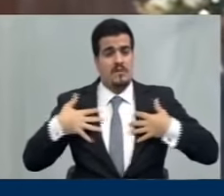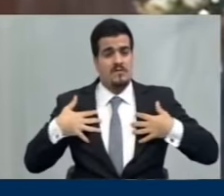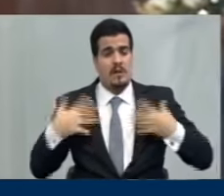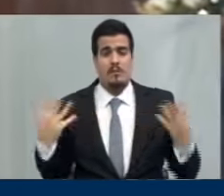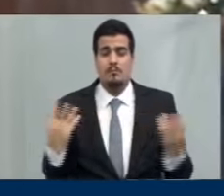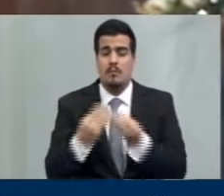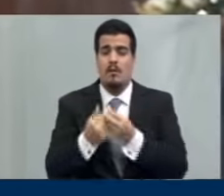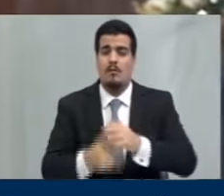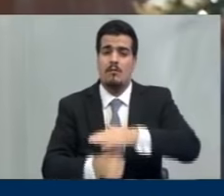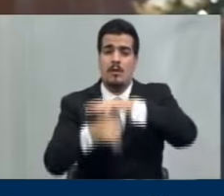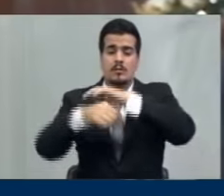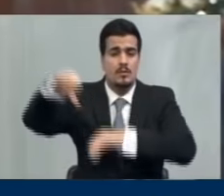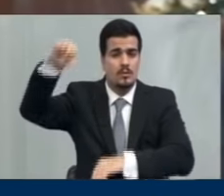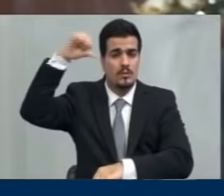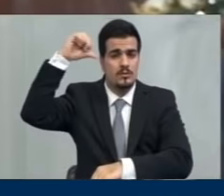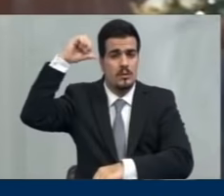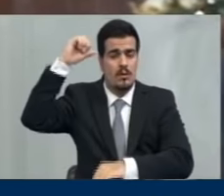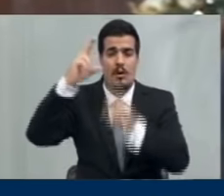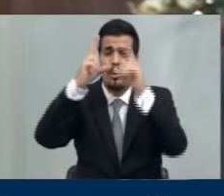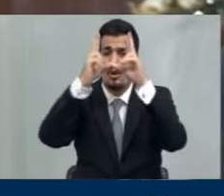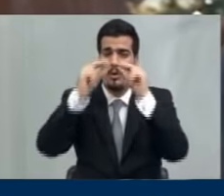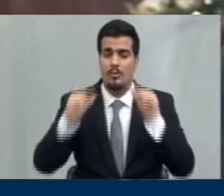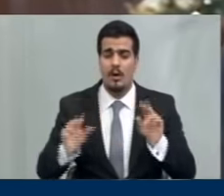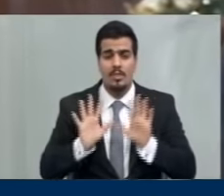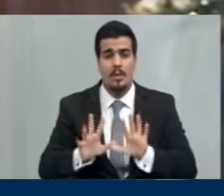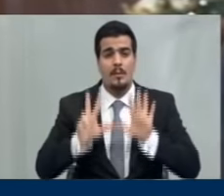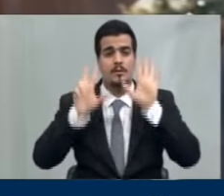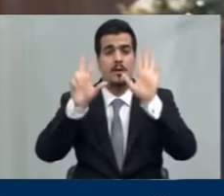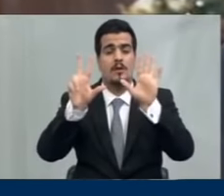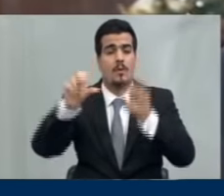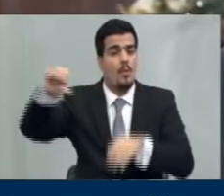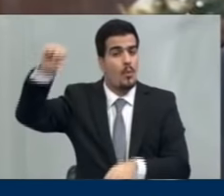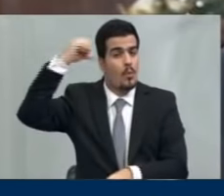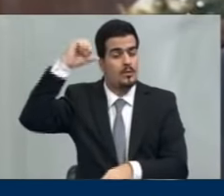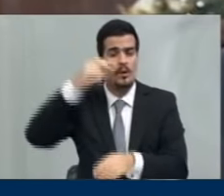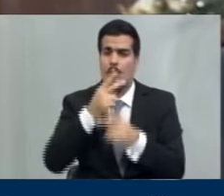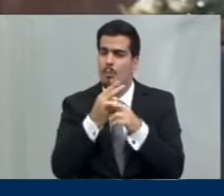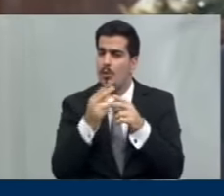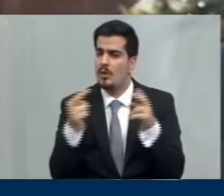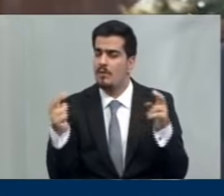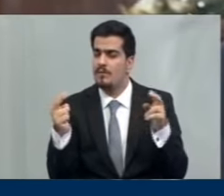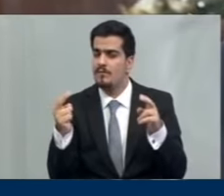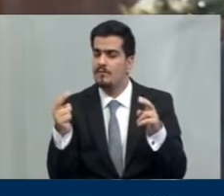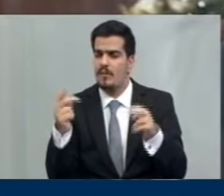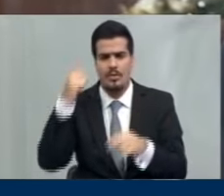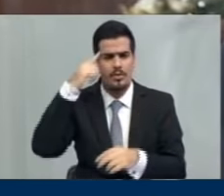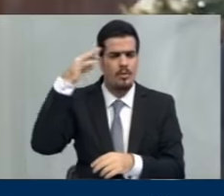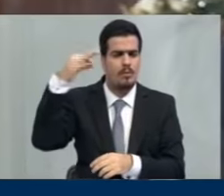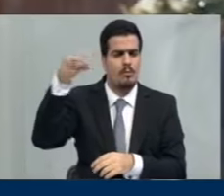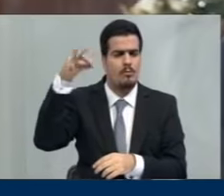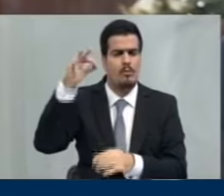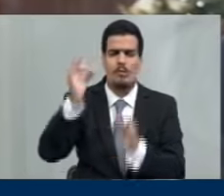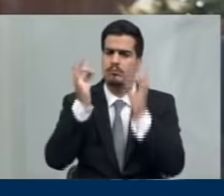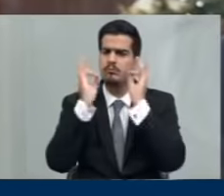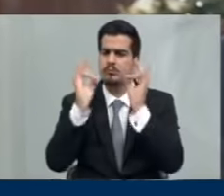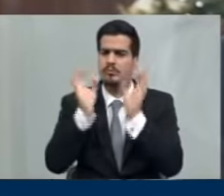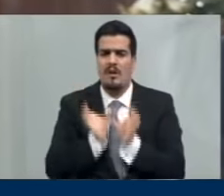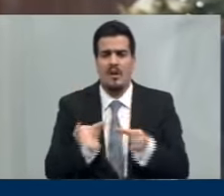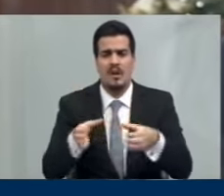الرئيس وقدمت له تشكيلة كاملة من 18 وزير على أساس الاختصاص والكفاءة وعدم الانتماء